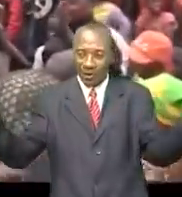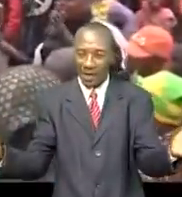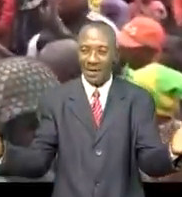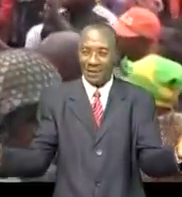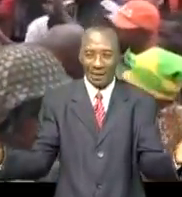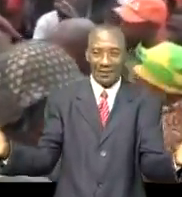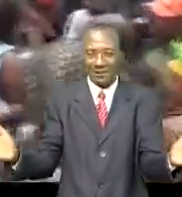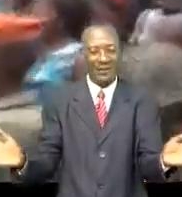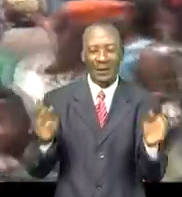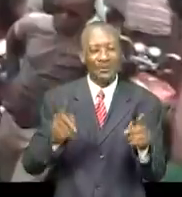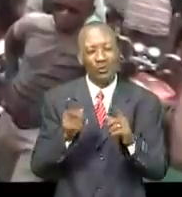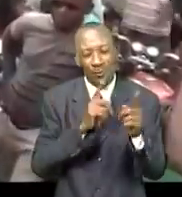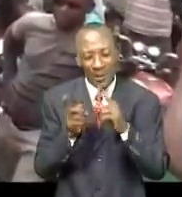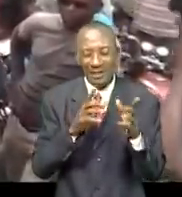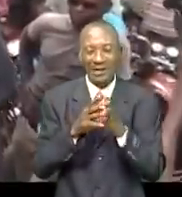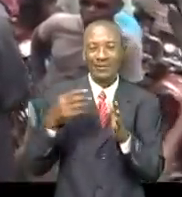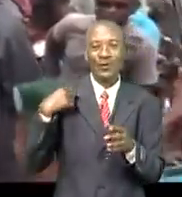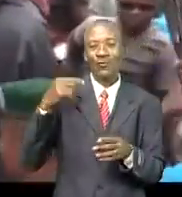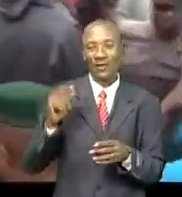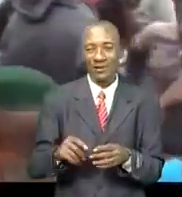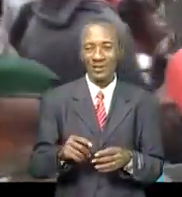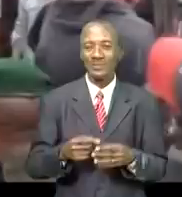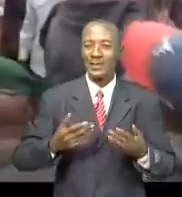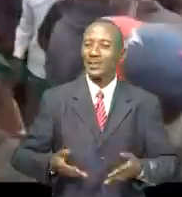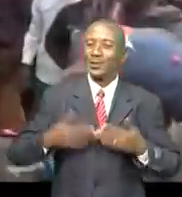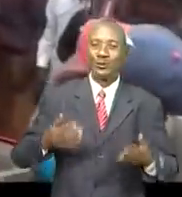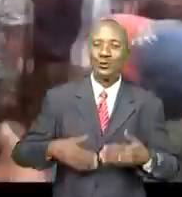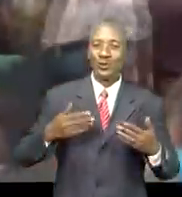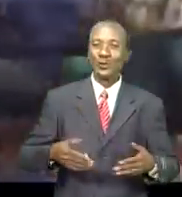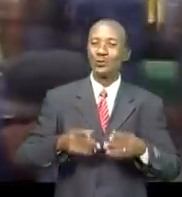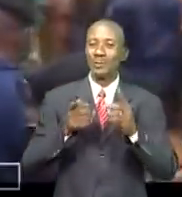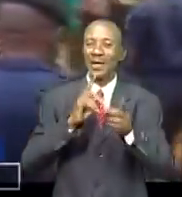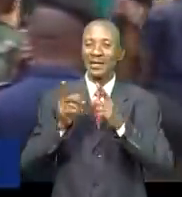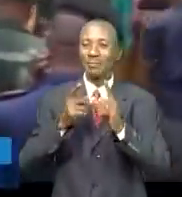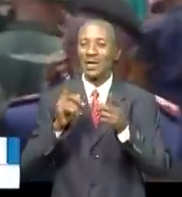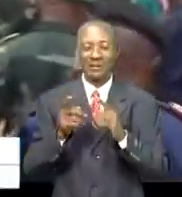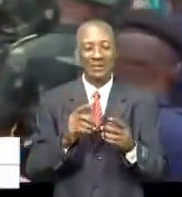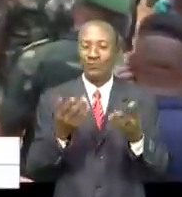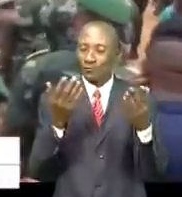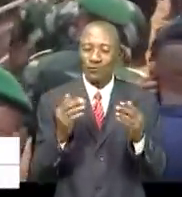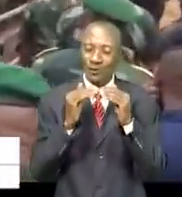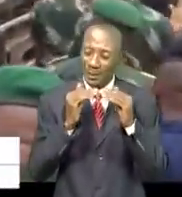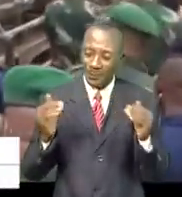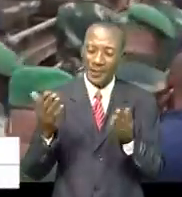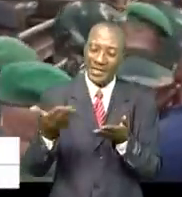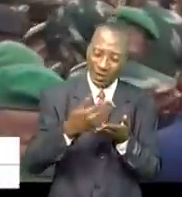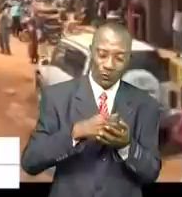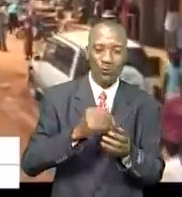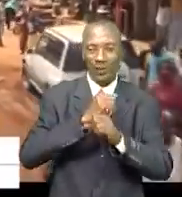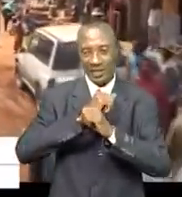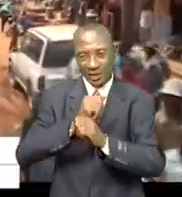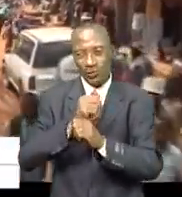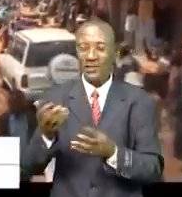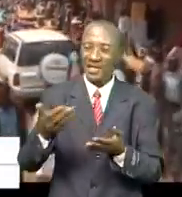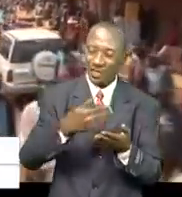avec les nouvelles autorités. Expression de joie doublée d'un vœu ardent, celui du retour effectif de la paix et la sécurité sur l'ensemble de la